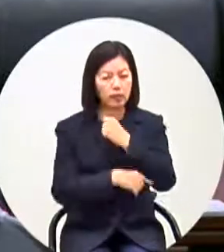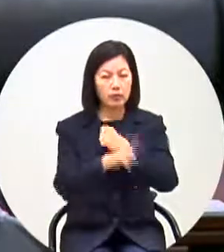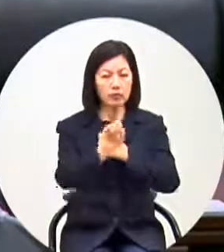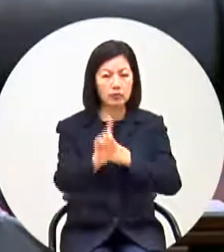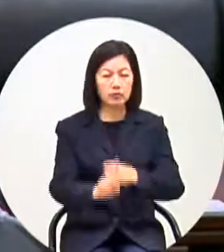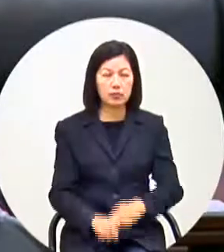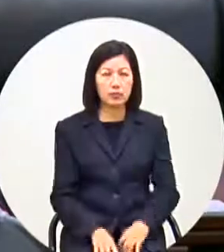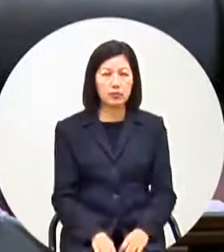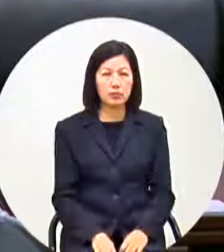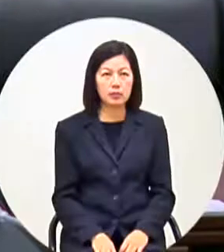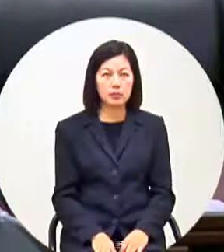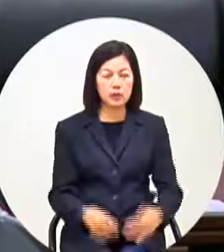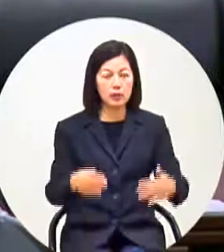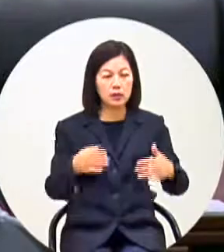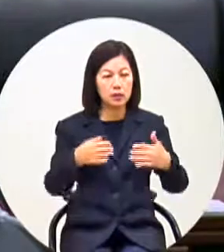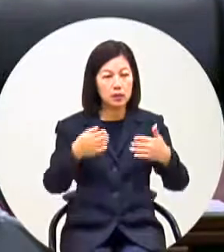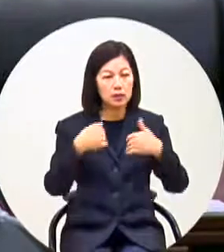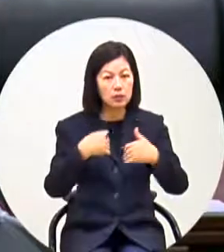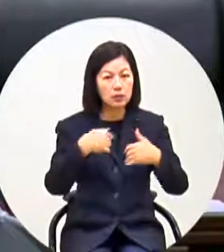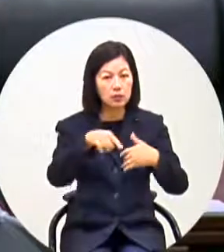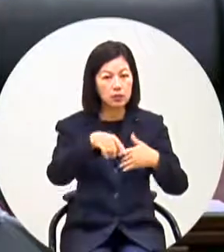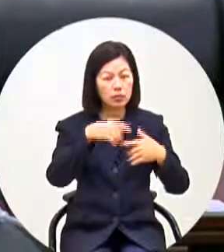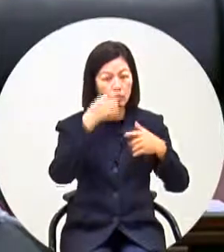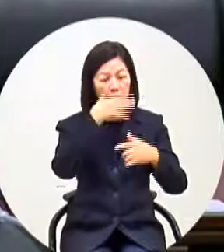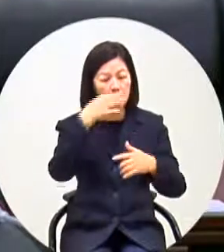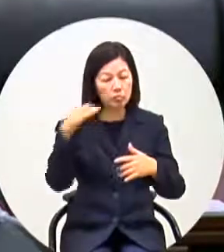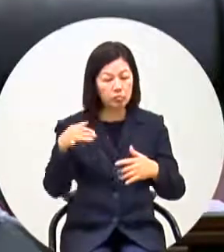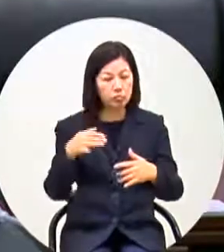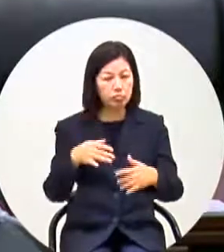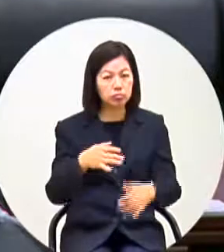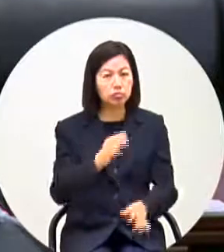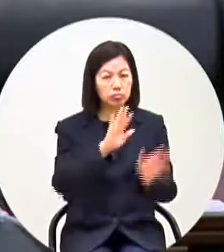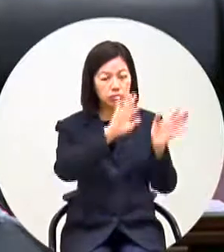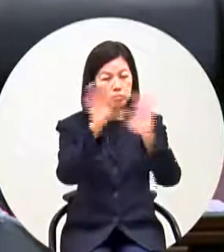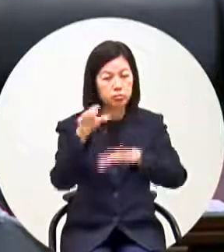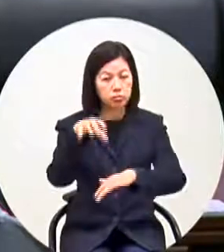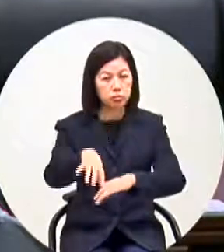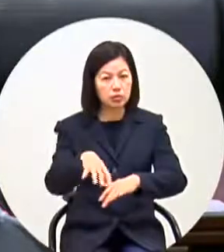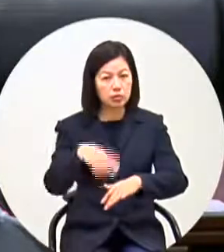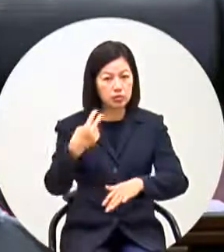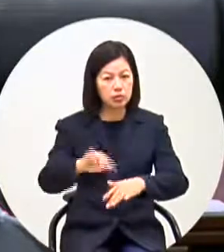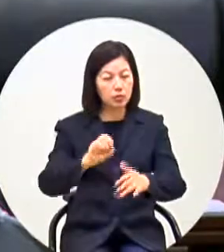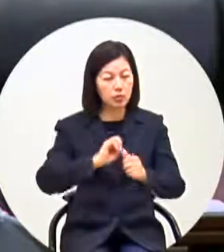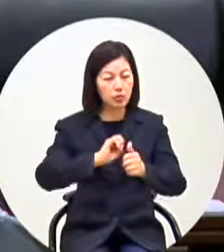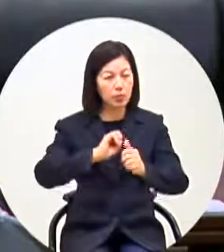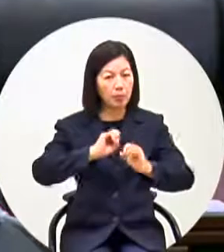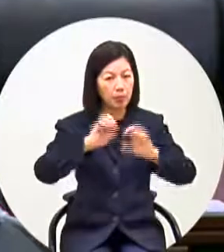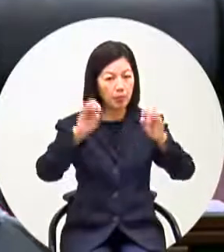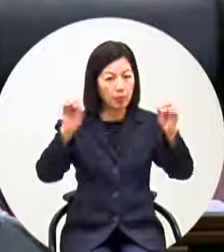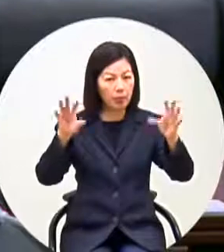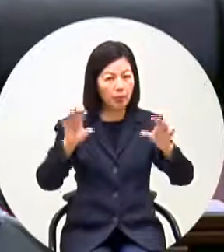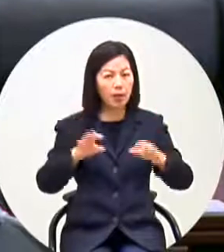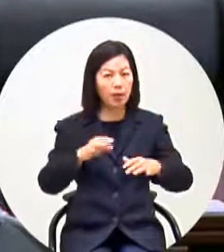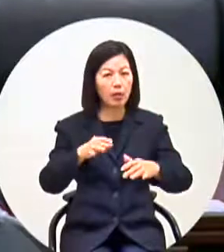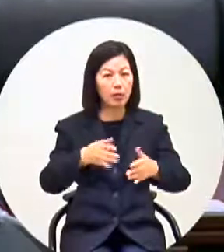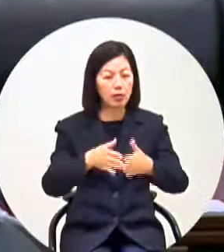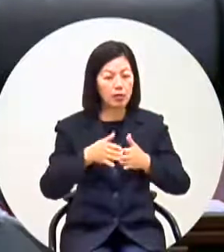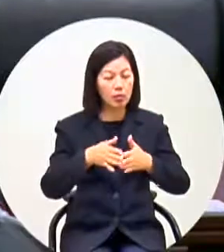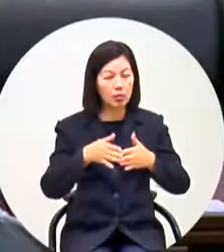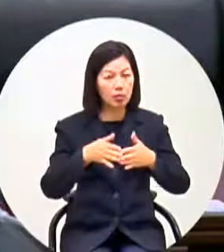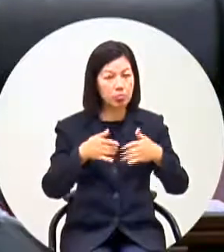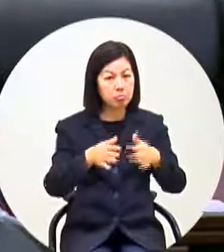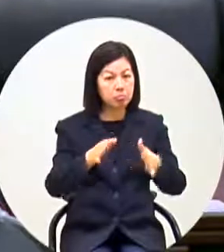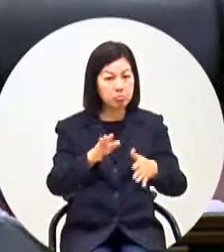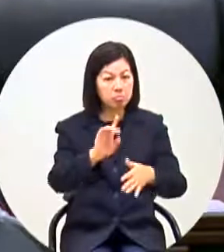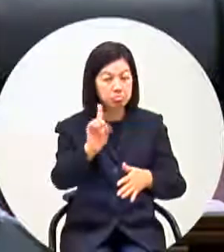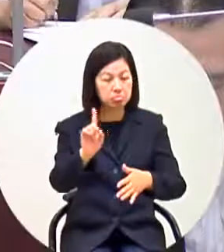点，是不是在加强在好的推动，观光文化的行销跟运用？ 是，